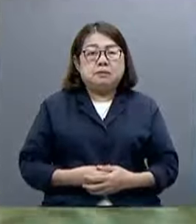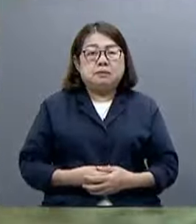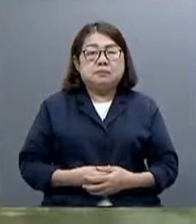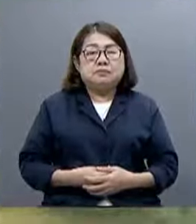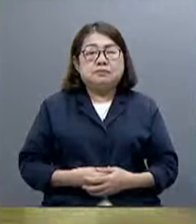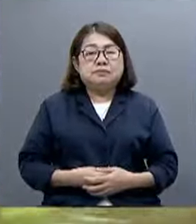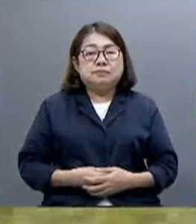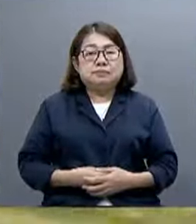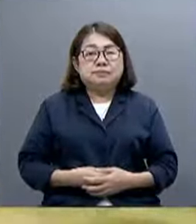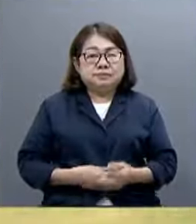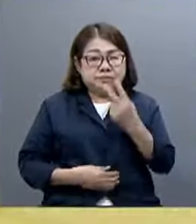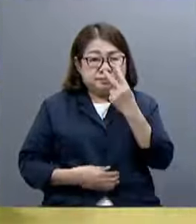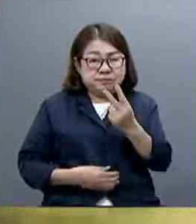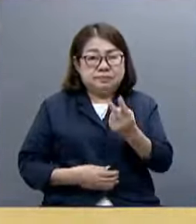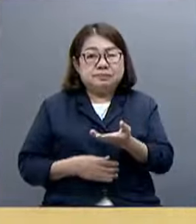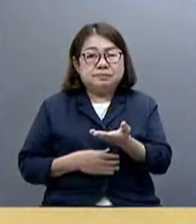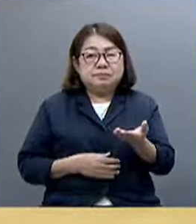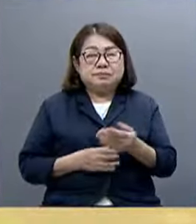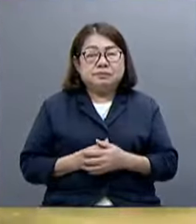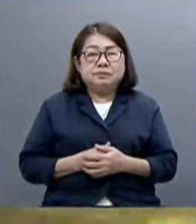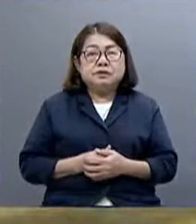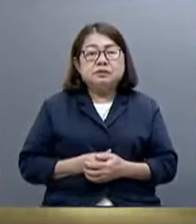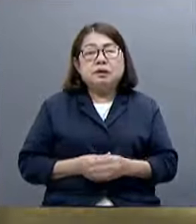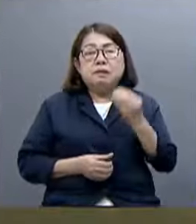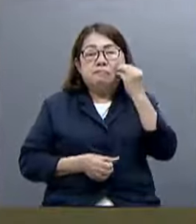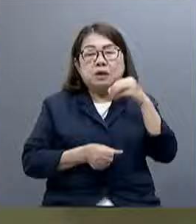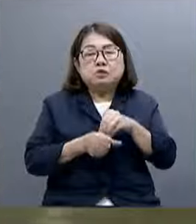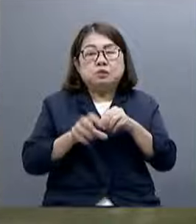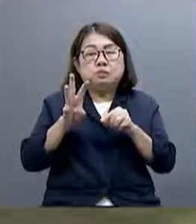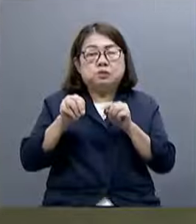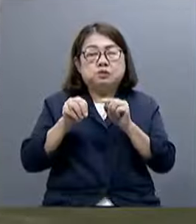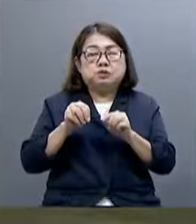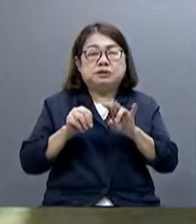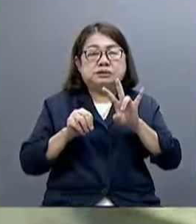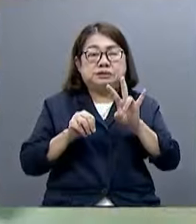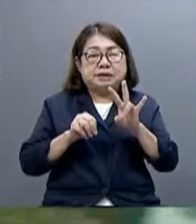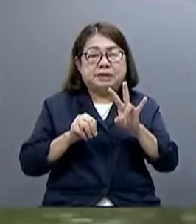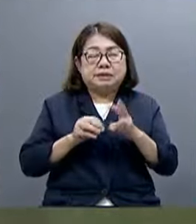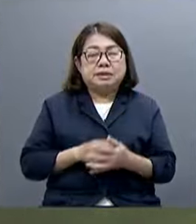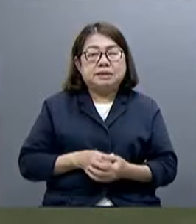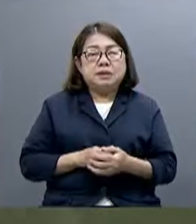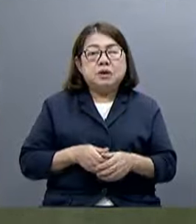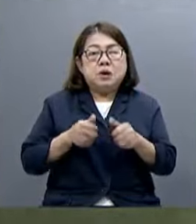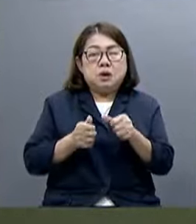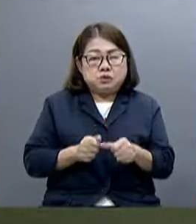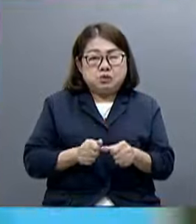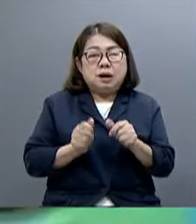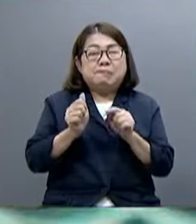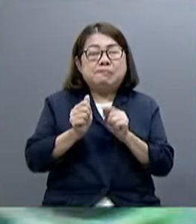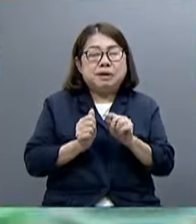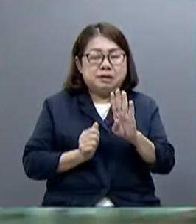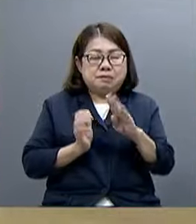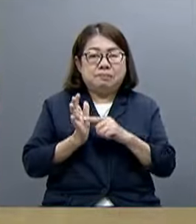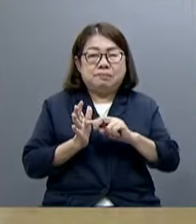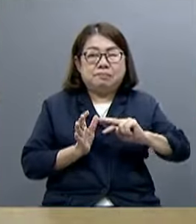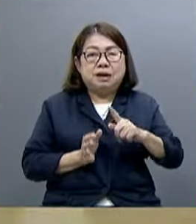พื้นที่ที่คุณผู้ชมเห็นอยู่นี้นะคะคือชุมชนหมู่7ตำบลวัดตะกูอำเภอบางบานจังหวัดพระนครศรีอยุธยา